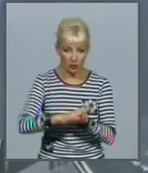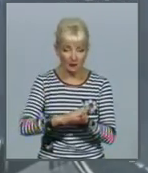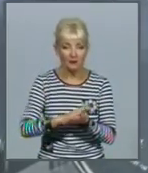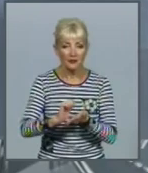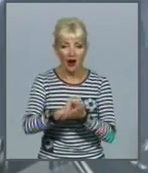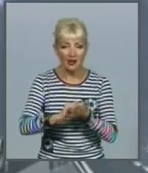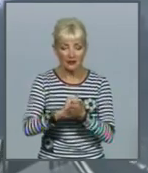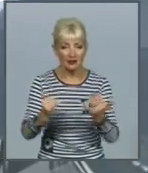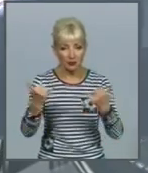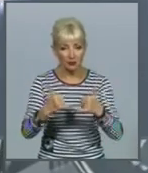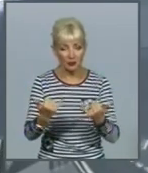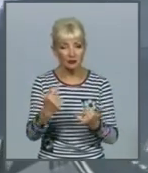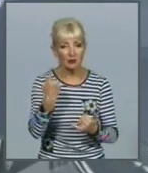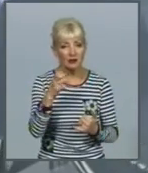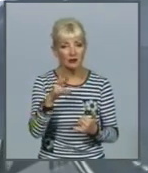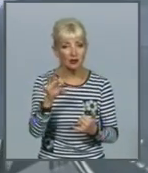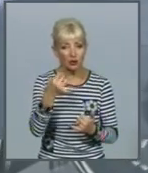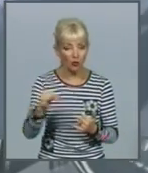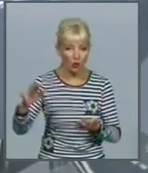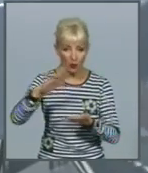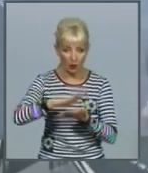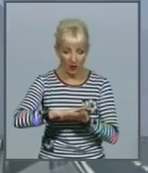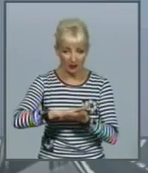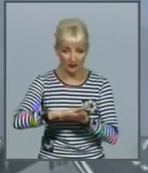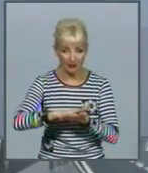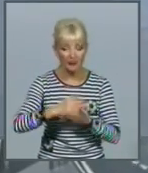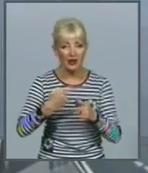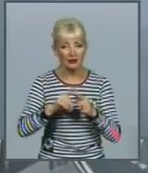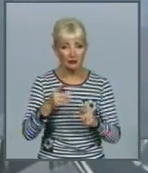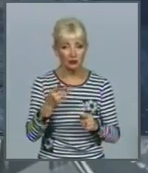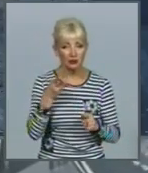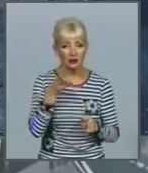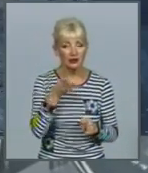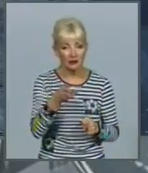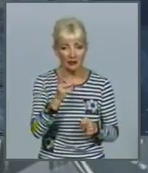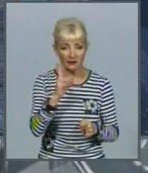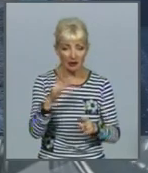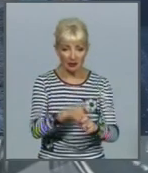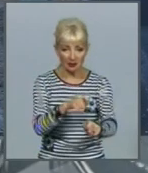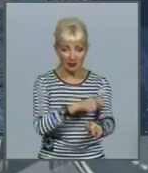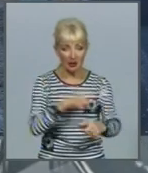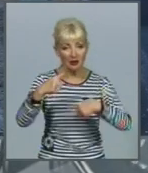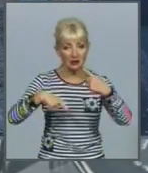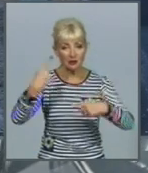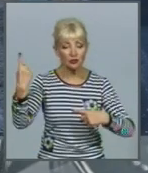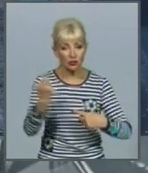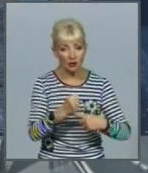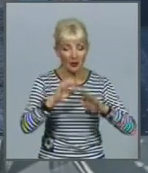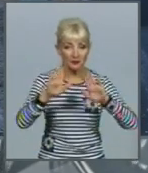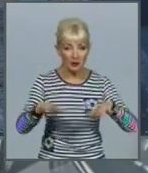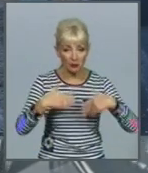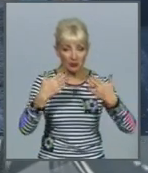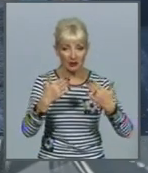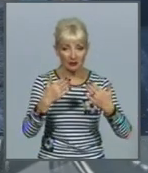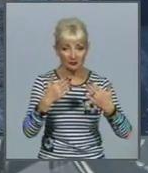первый слой. Это будет порядка 3000 квадратных метров. На следующей неделе, после выставления на проектную отметку люков